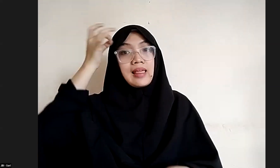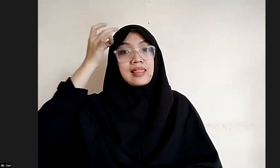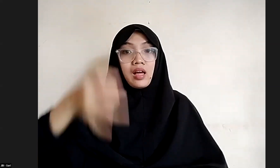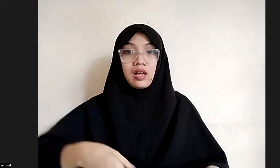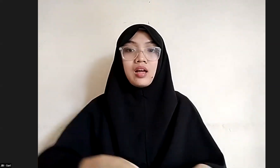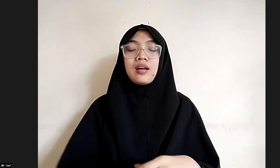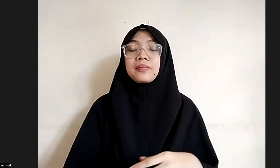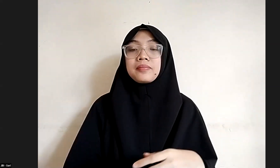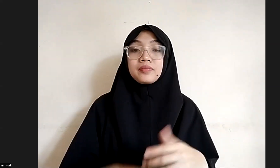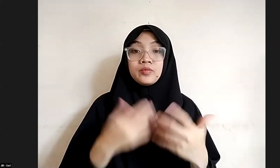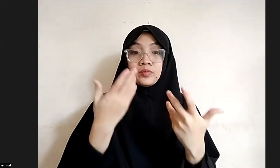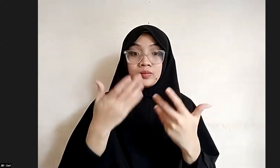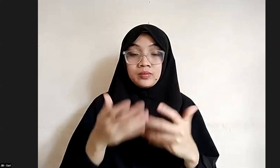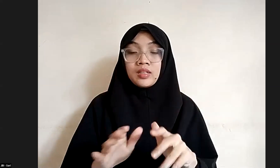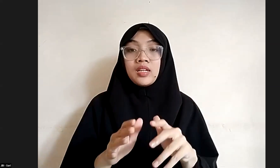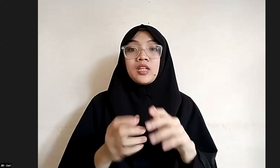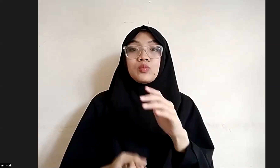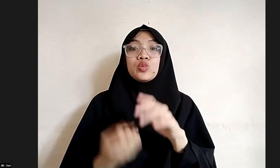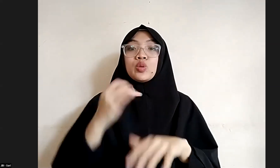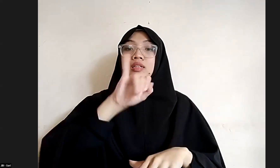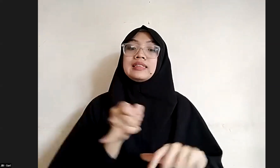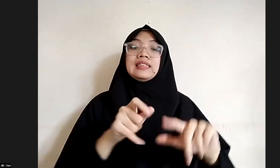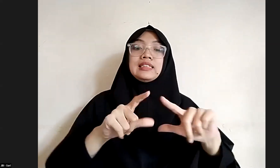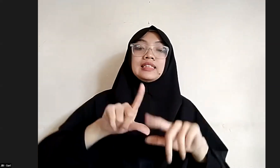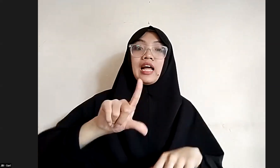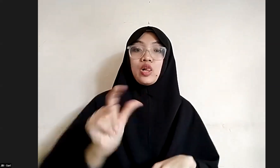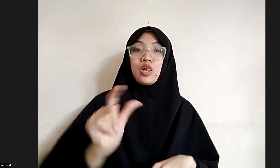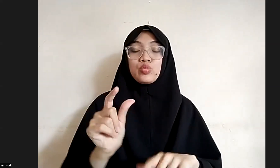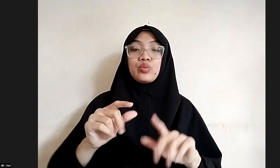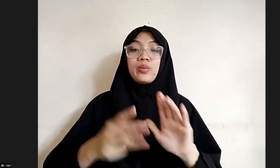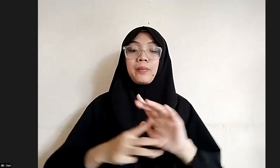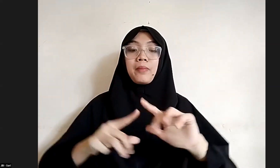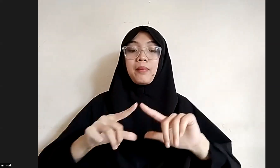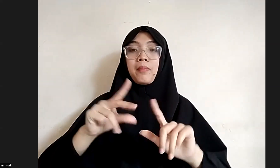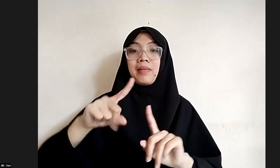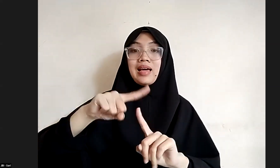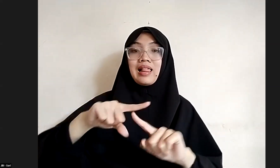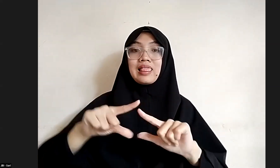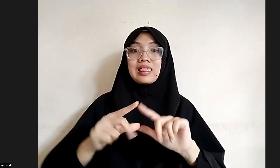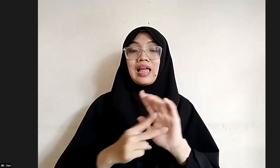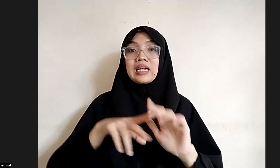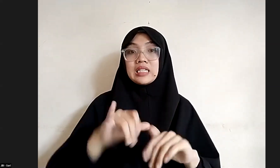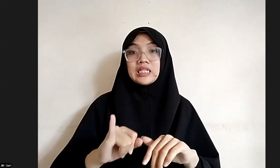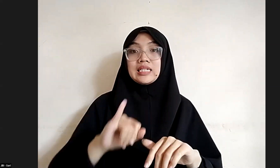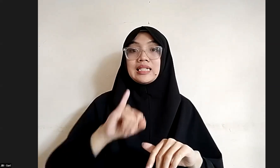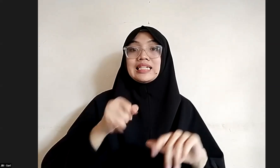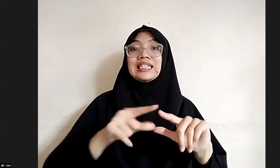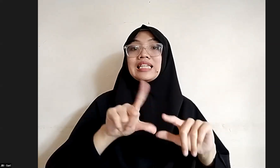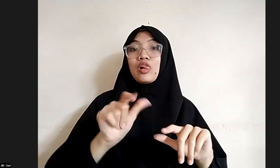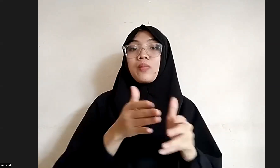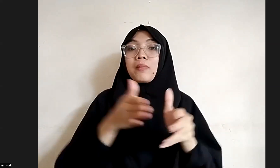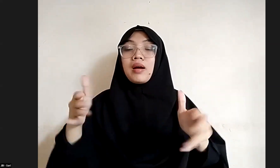situlah kemudian muncul yang namanya Jalu Martani. Jalu itu jaringan lumbung pangan. Ya. Jaringan lumbung pangan, Martani itu